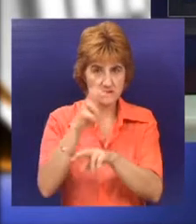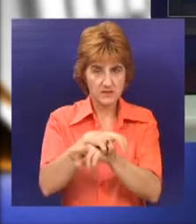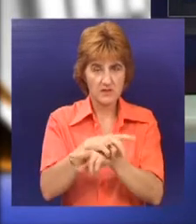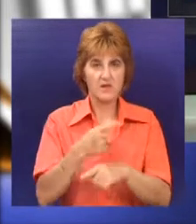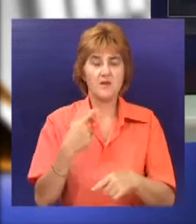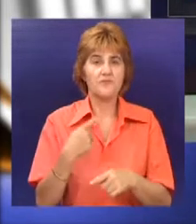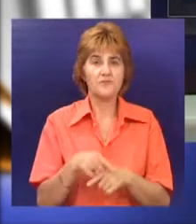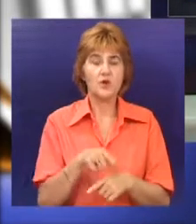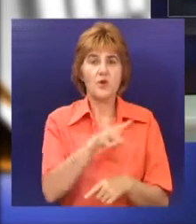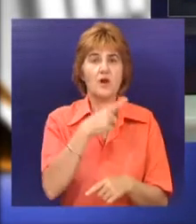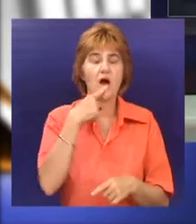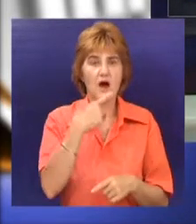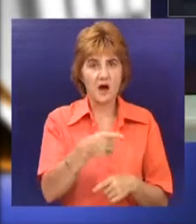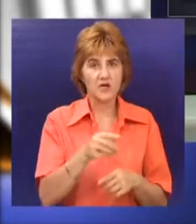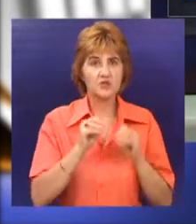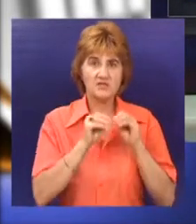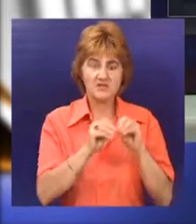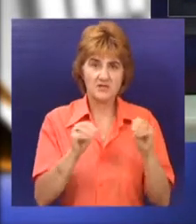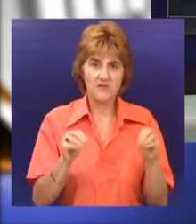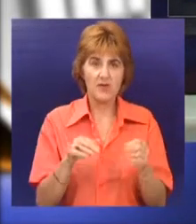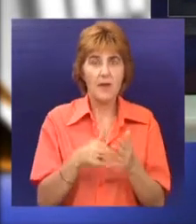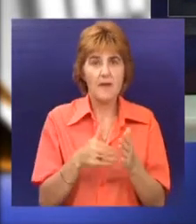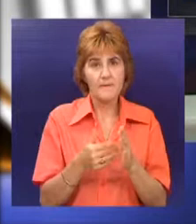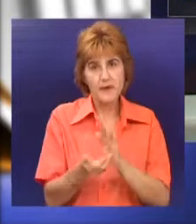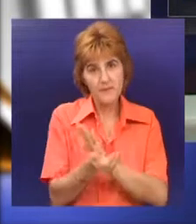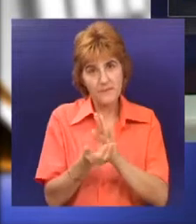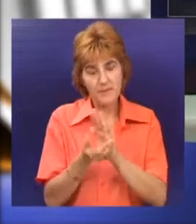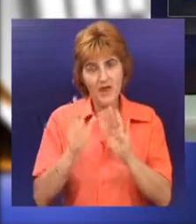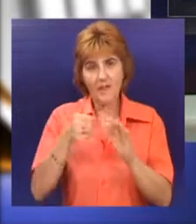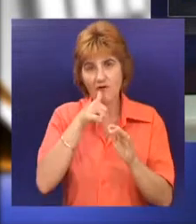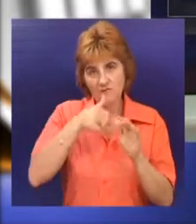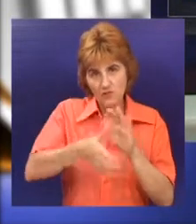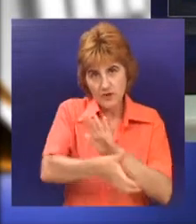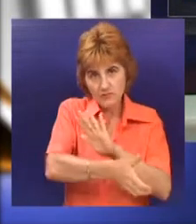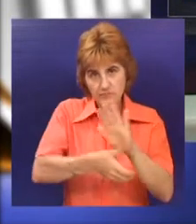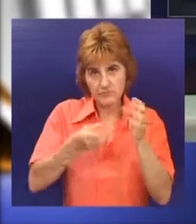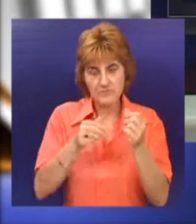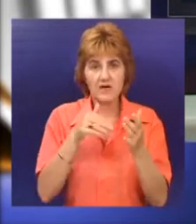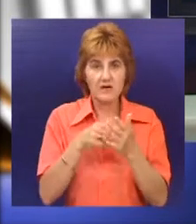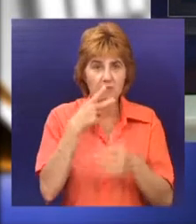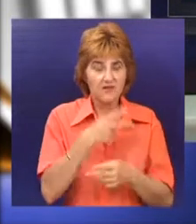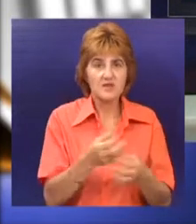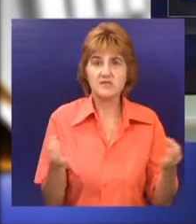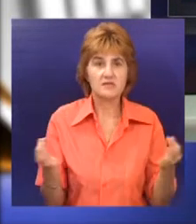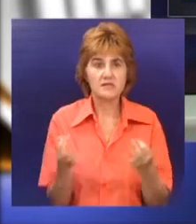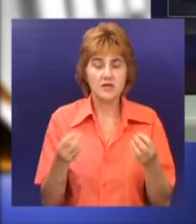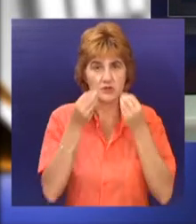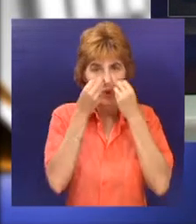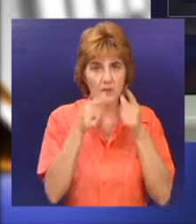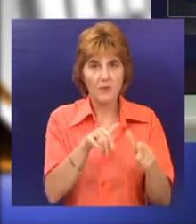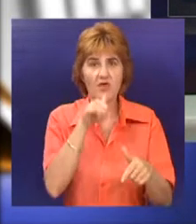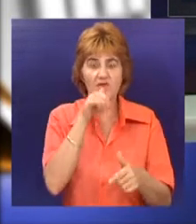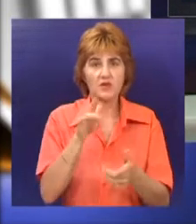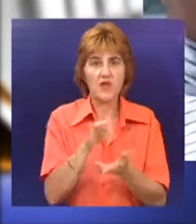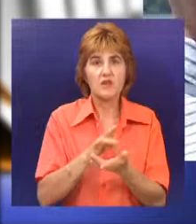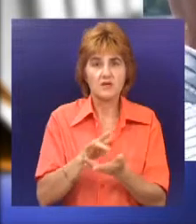Park Palić, Mišel Roman, kaže da pre izmuljavanja jezera treba da se utvrde uzroci zbog čega je jezero dovedeno u stanje u kojem se